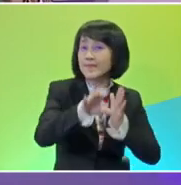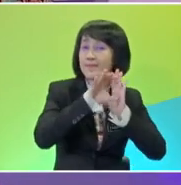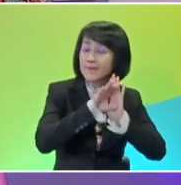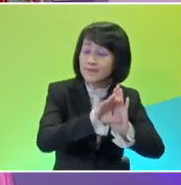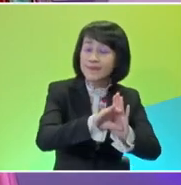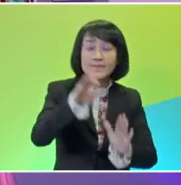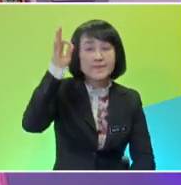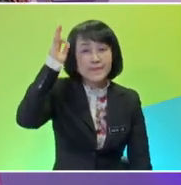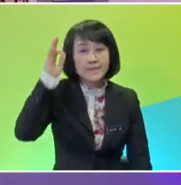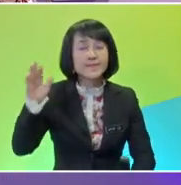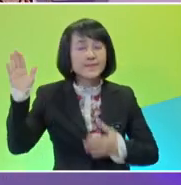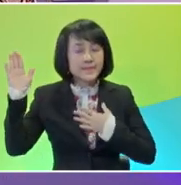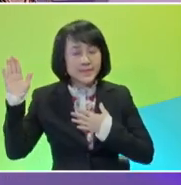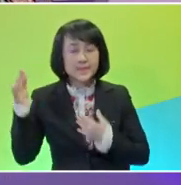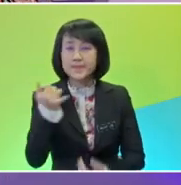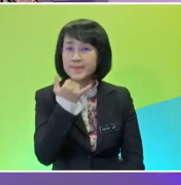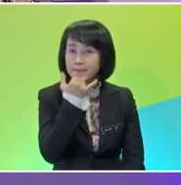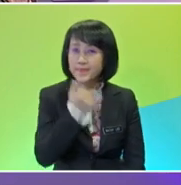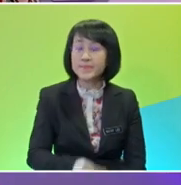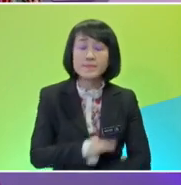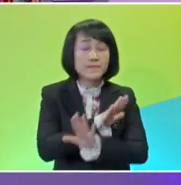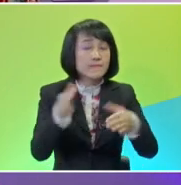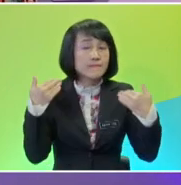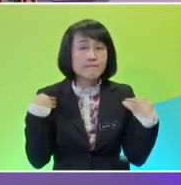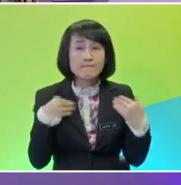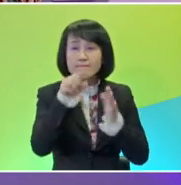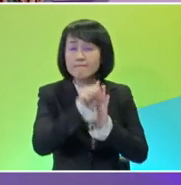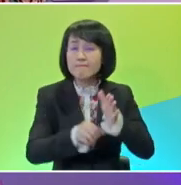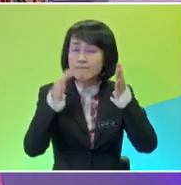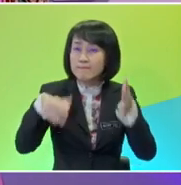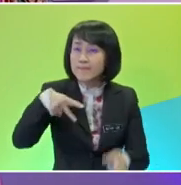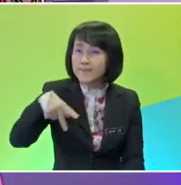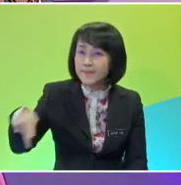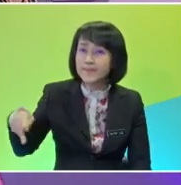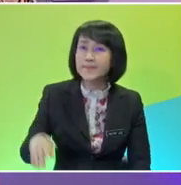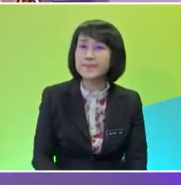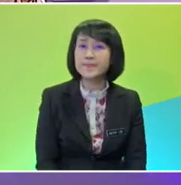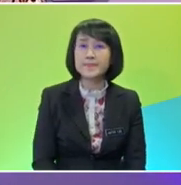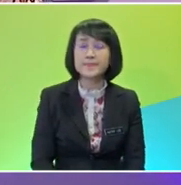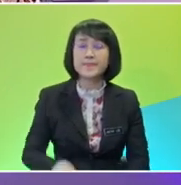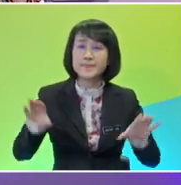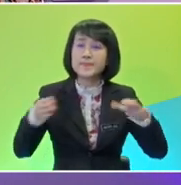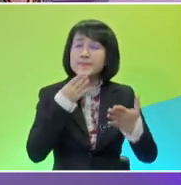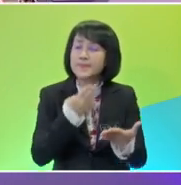kesalahan kerandang murid-muridnya dia seorang pun yang di dunia ini berbuat baik